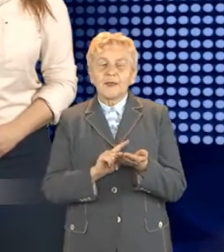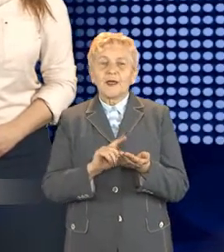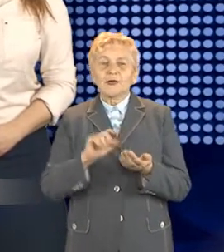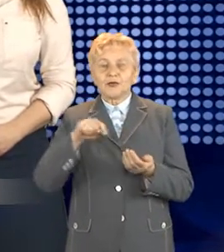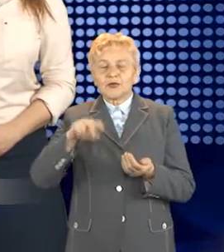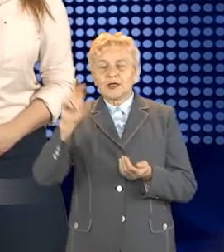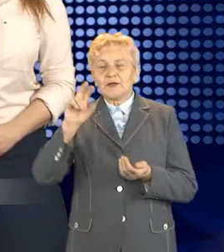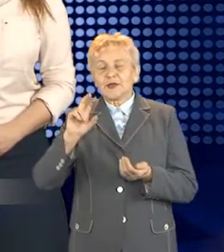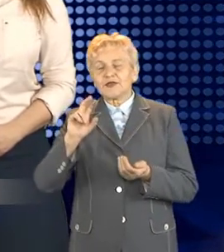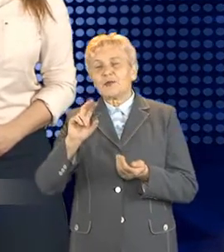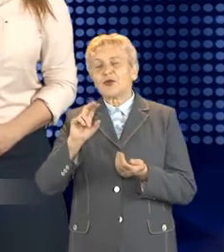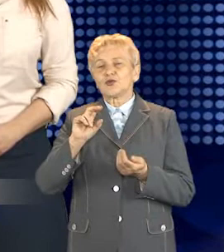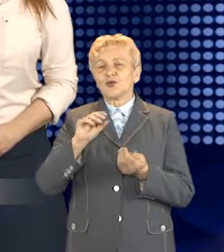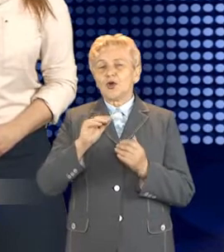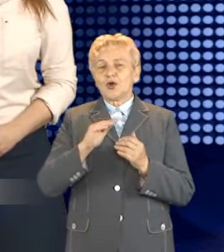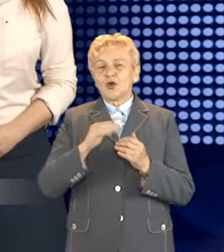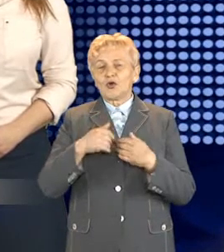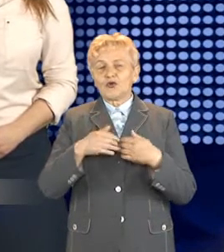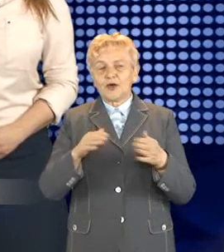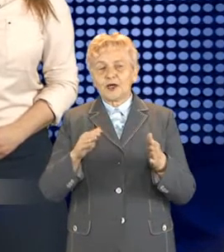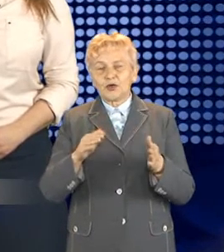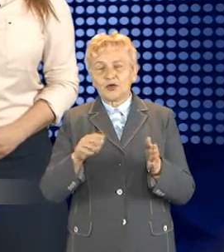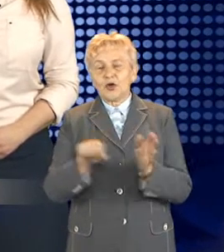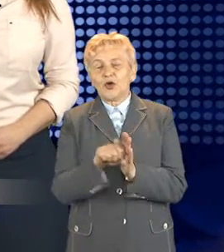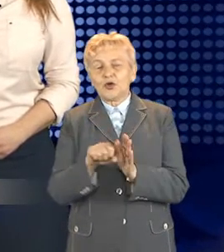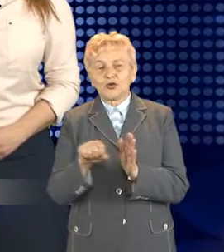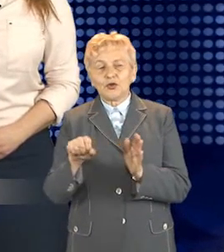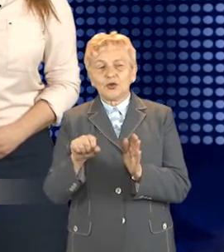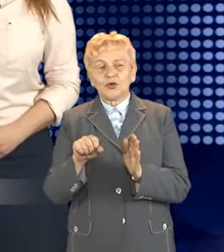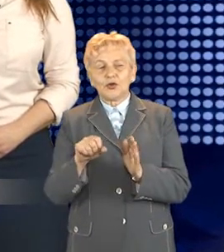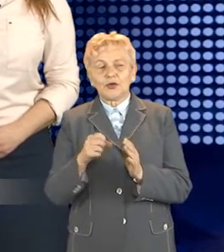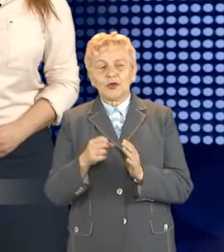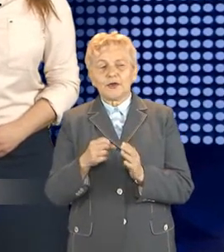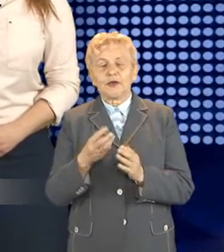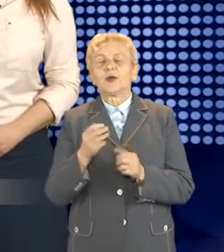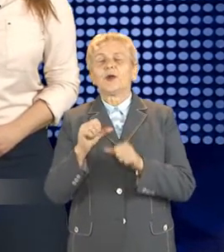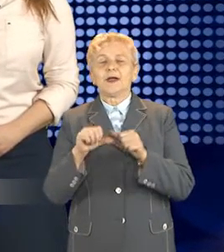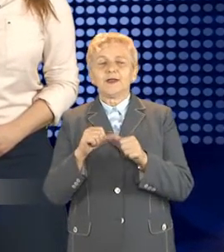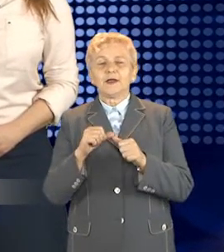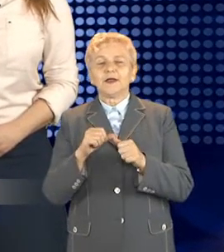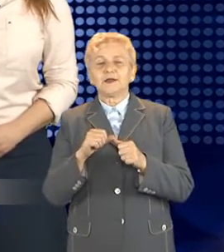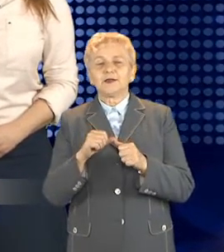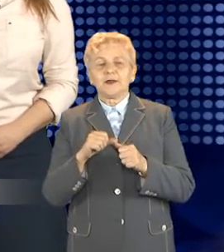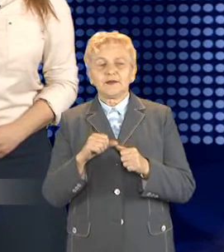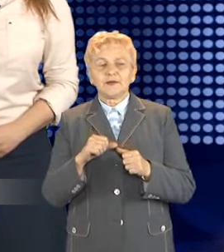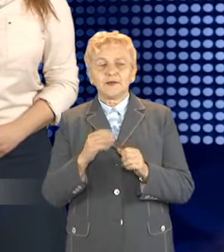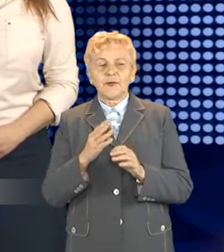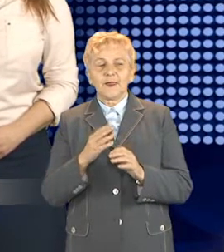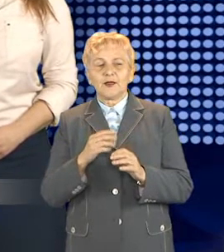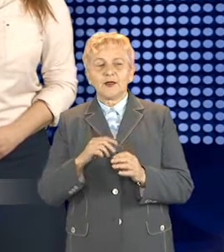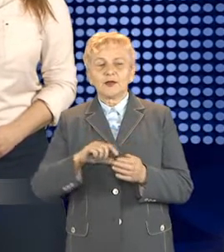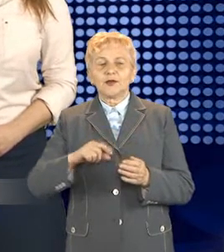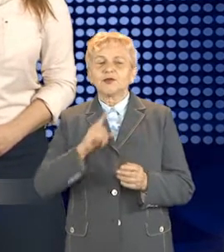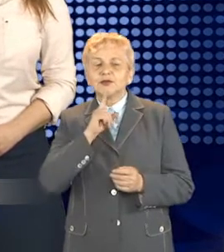zdiagnozowano autyzm lub zespół Aspergera. W Raciborzu działa od przeszło 2 lat. By skorzystać z terapii i diagnozy, nie trzeba czekać w